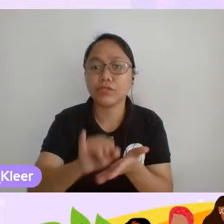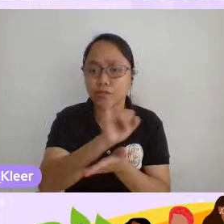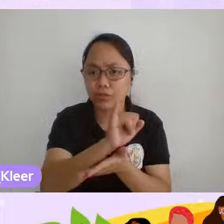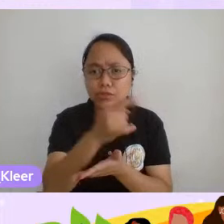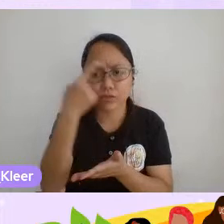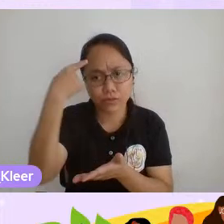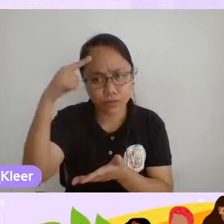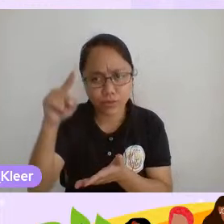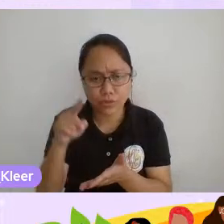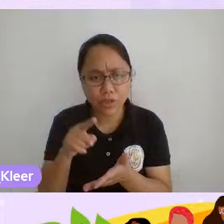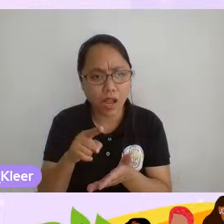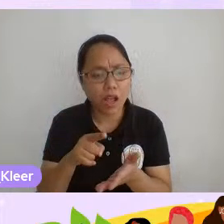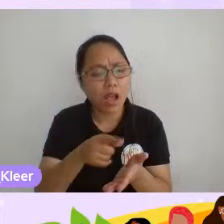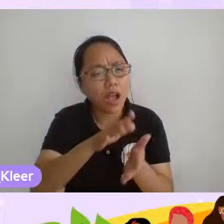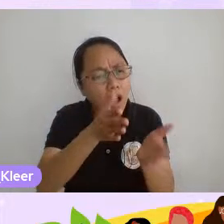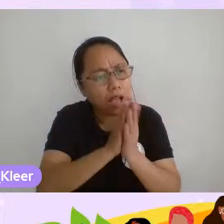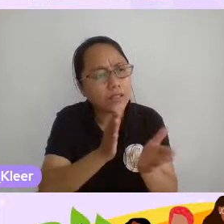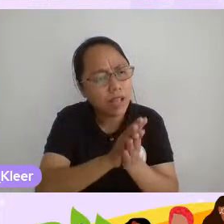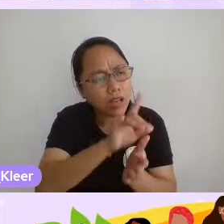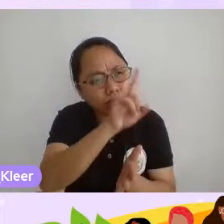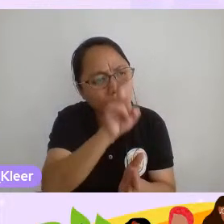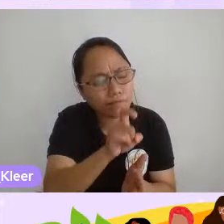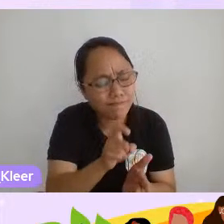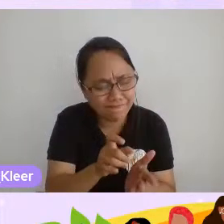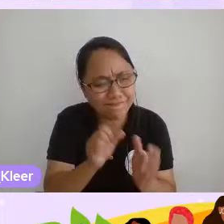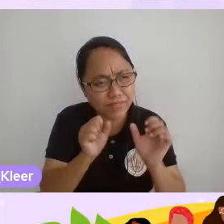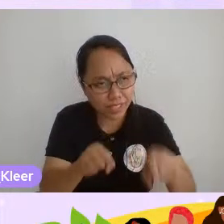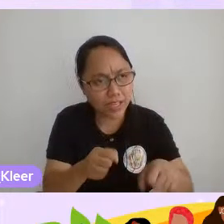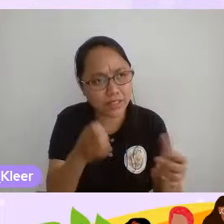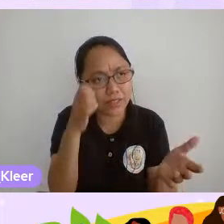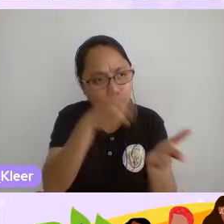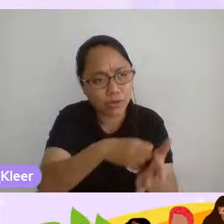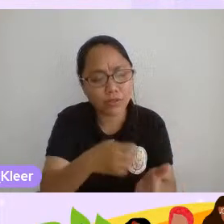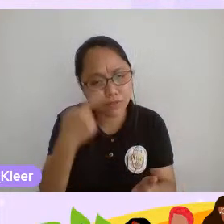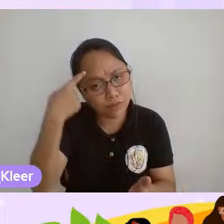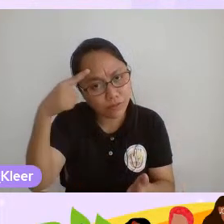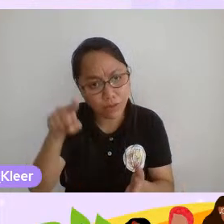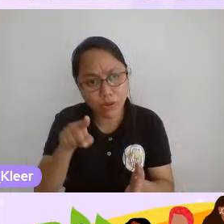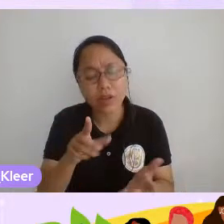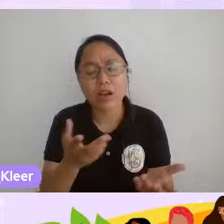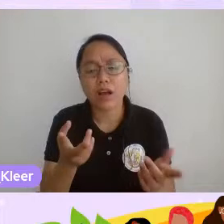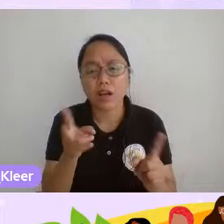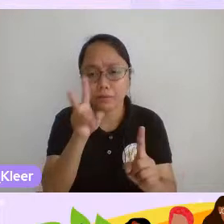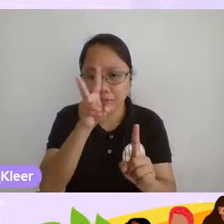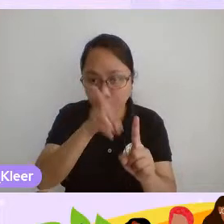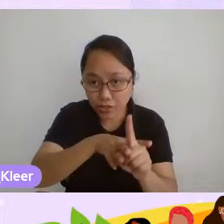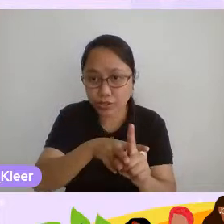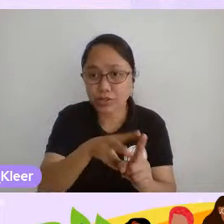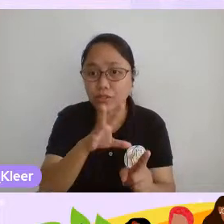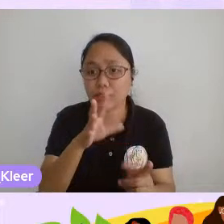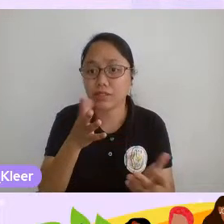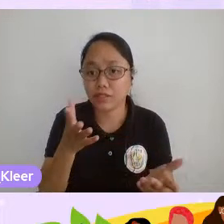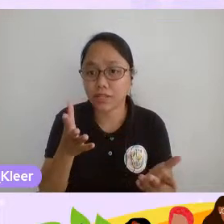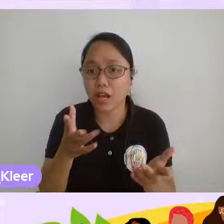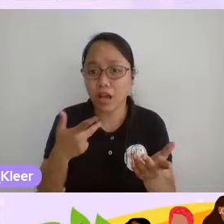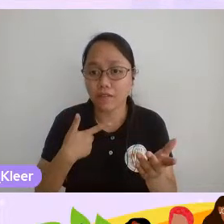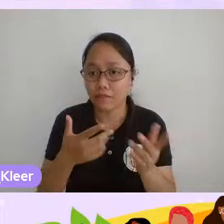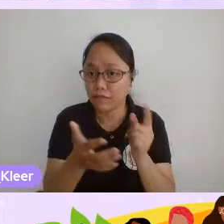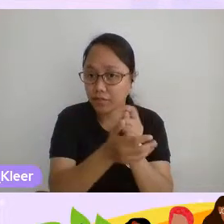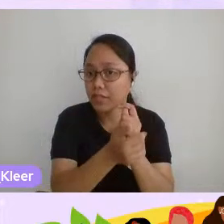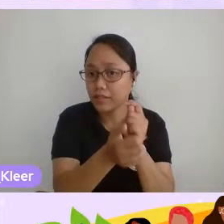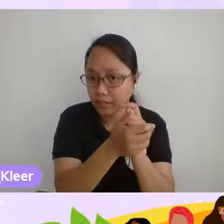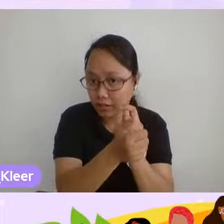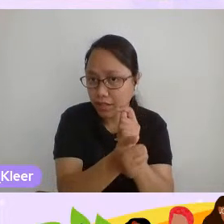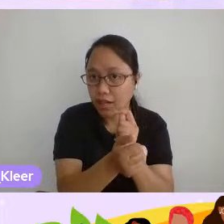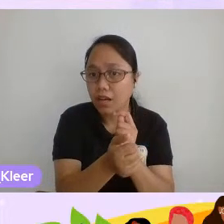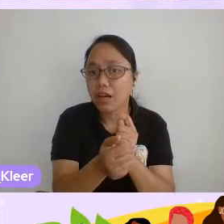po tungkol sa bookkeeping. Kasi very specific po yung application. Ang tinuturo po natin sa TESDA are